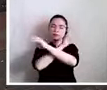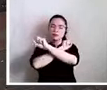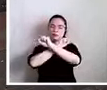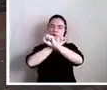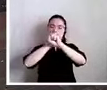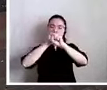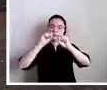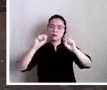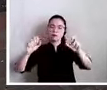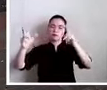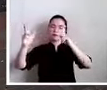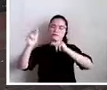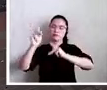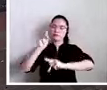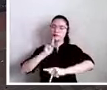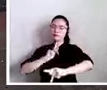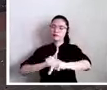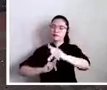katawan